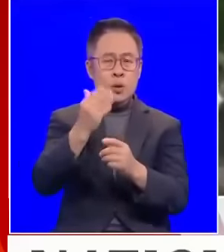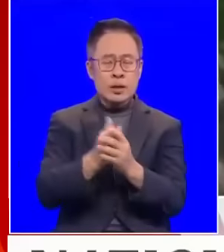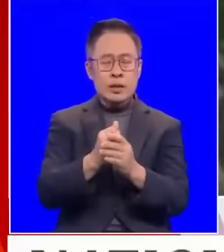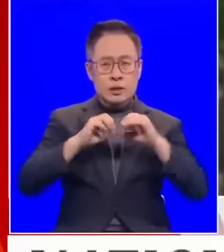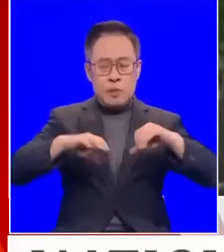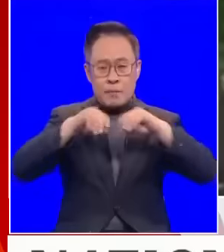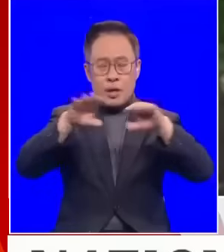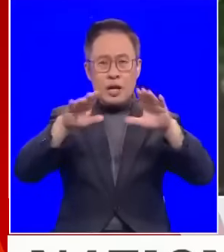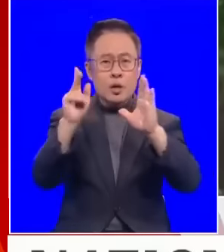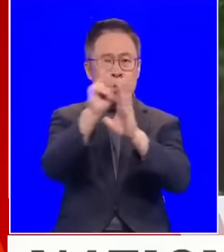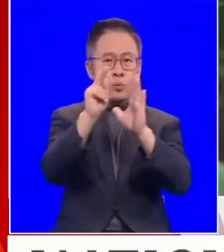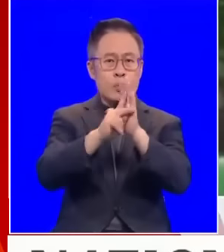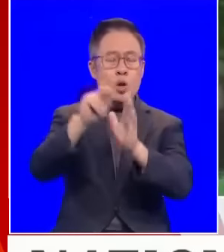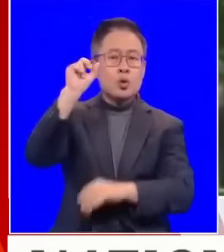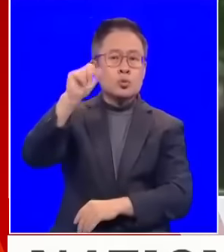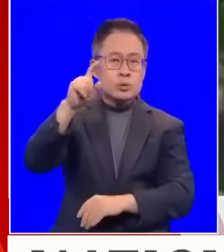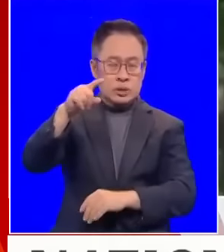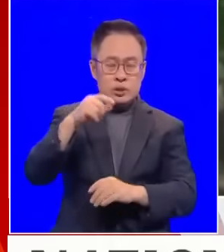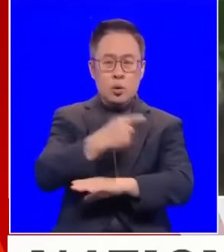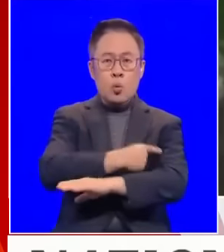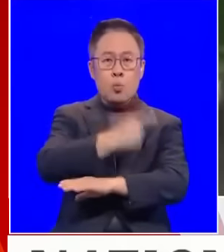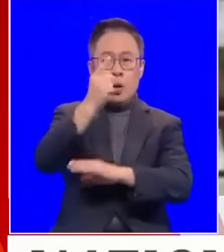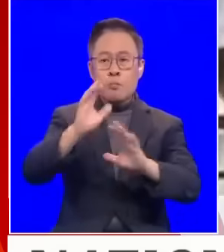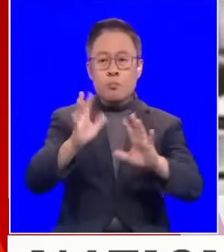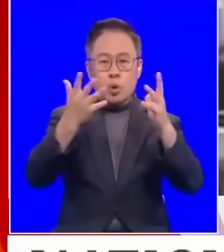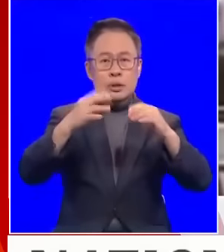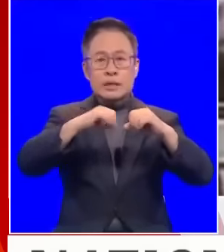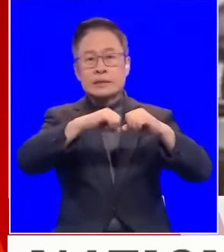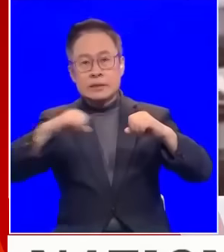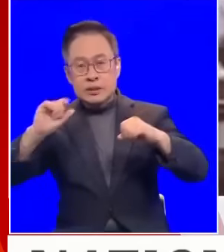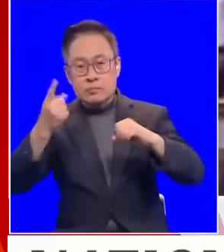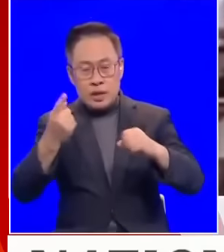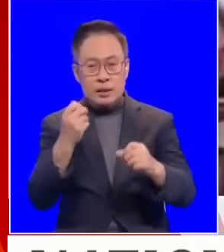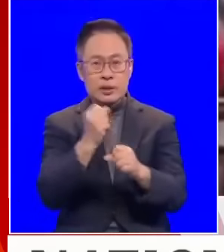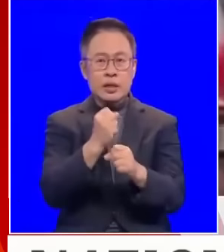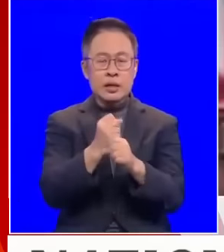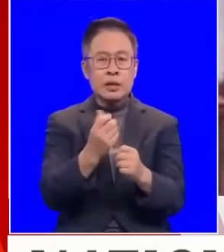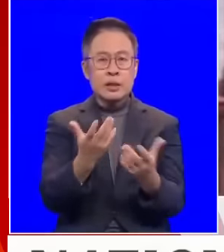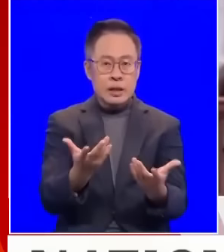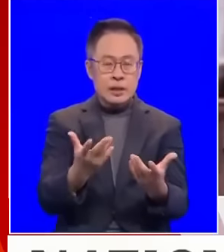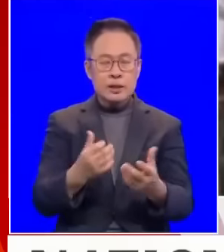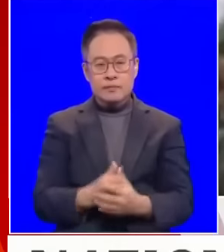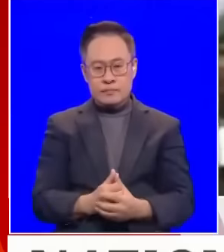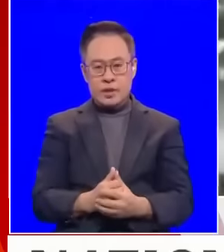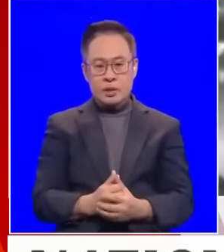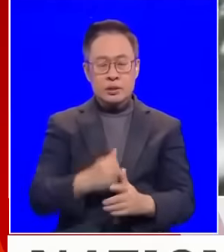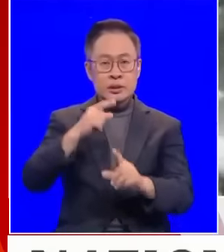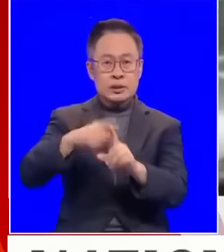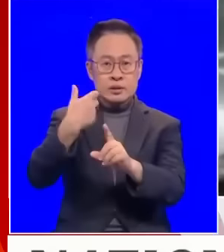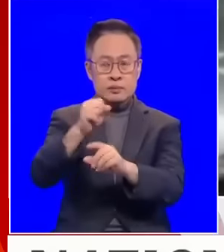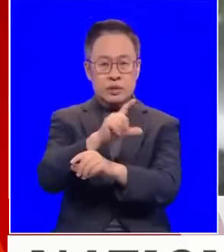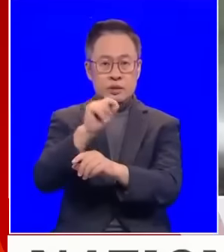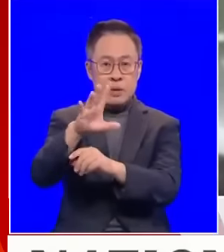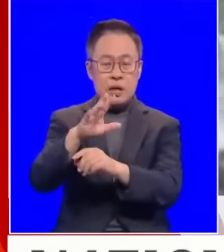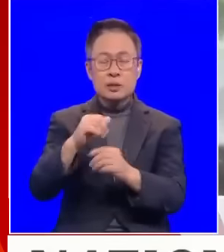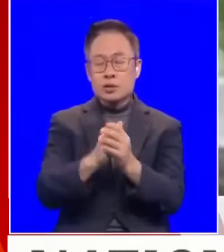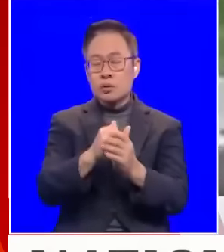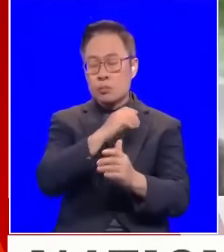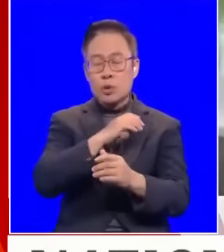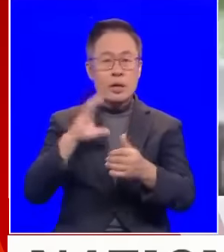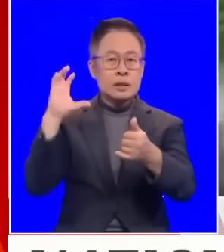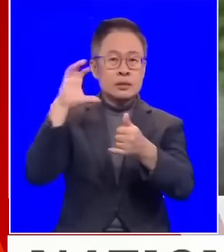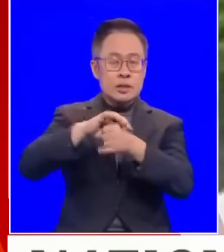าให้ฝ่ายกฎหมายศึกษาอยู่นะคะส่วนที่มีการประเมินว่าในวันที่25ตุลาคมจะเกิดเงื่อนไขใหม่ในพื้นที่ภาคใต้นั้นนายภูมิธรร